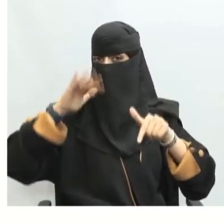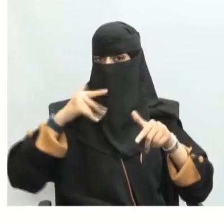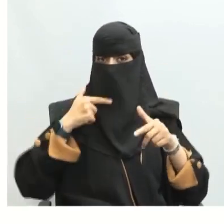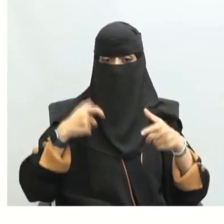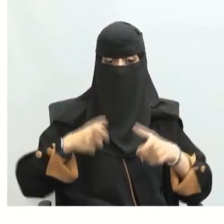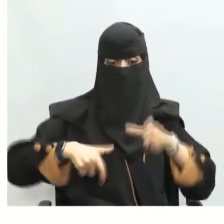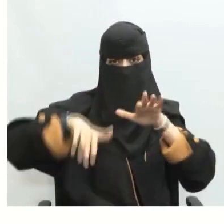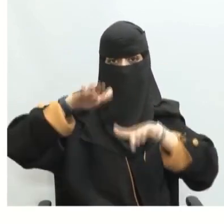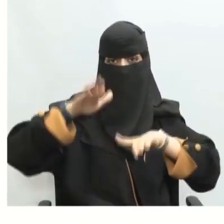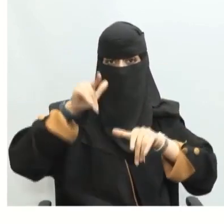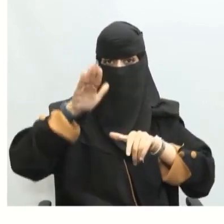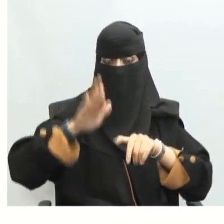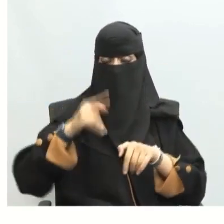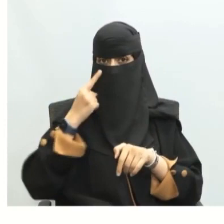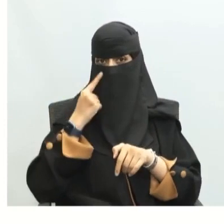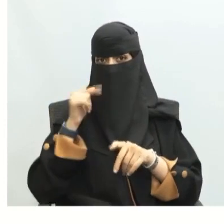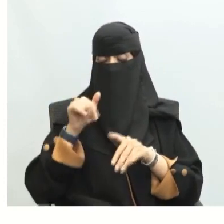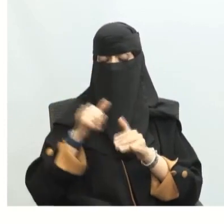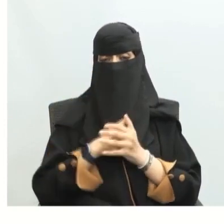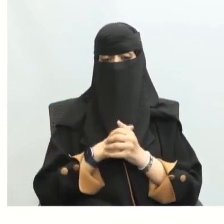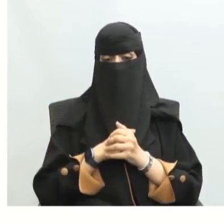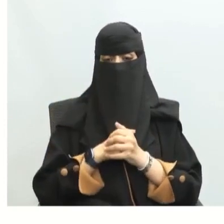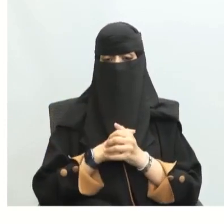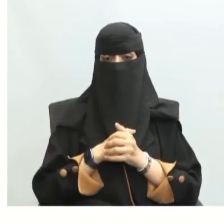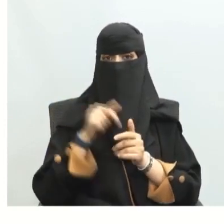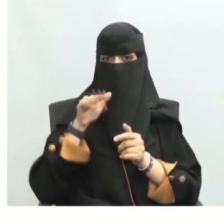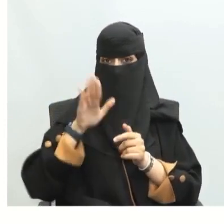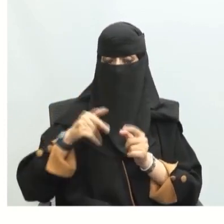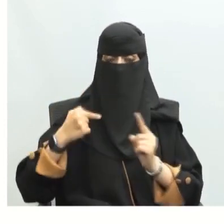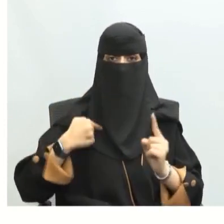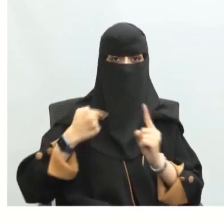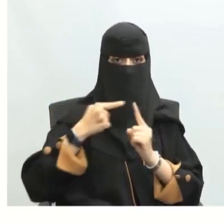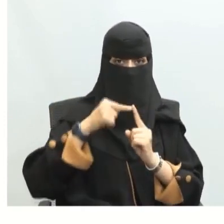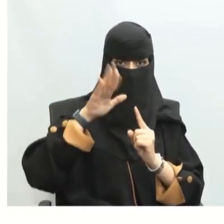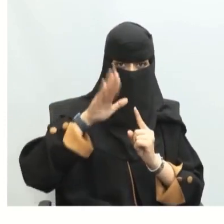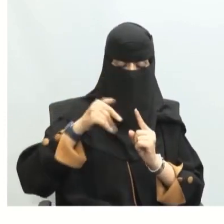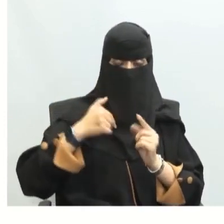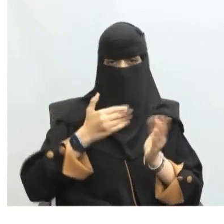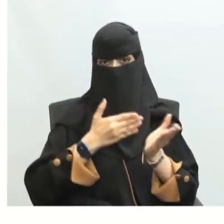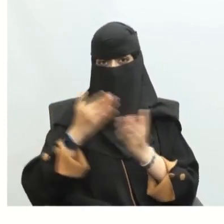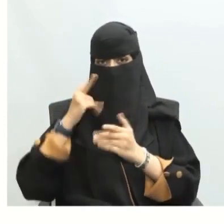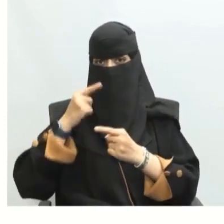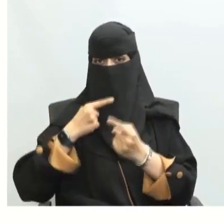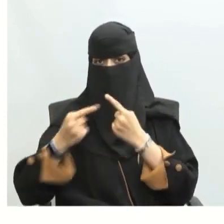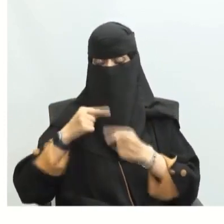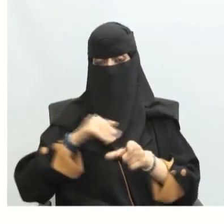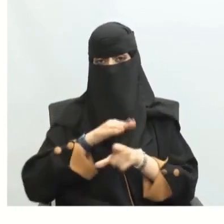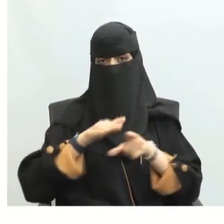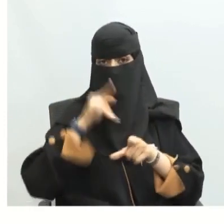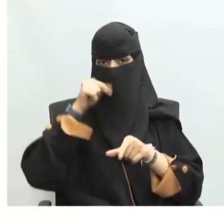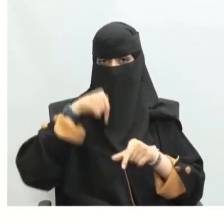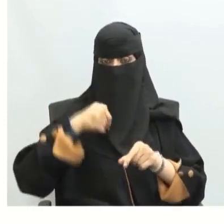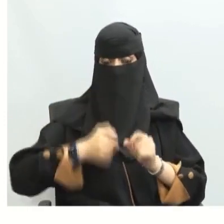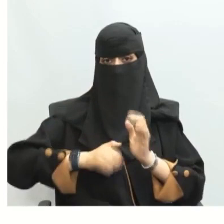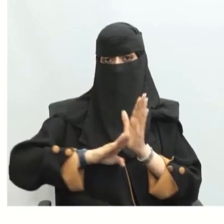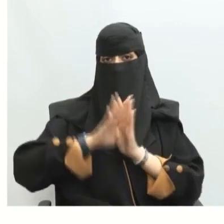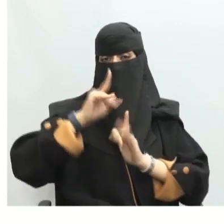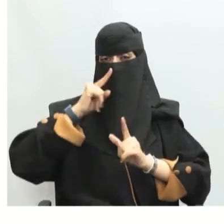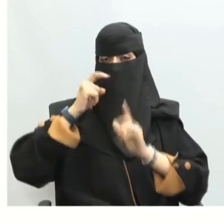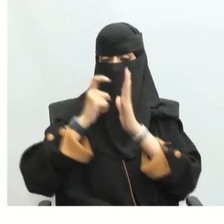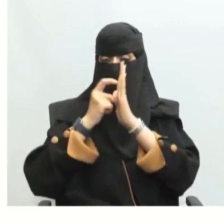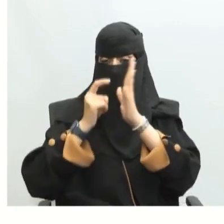توازن في الحياه من الاهداف التي يسعى الحوار الوطني الى تعزيزها هو ضبط هذه الاختلافات